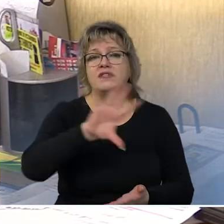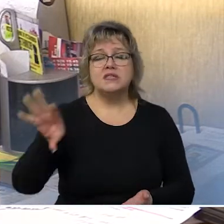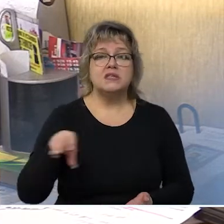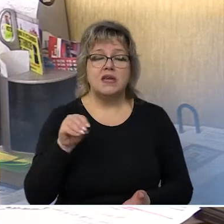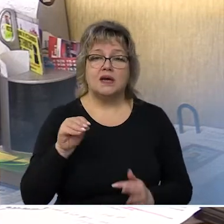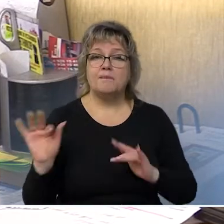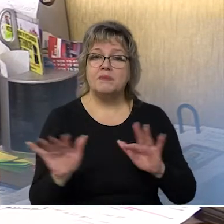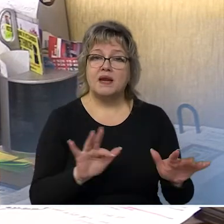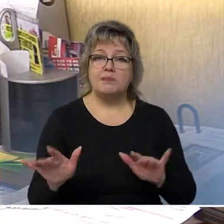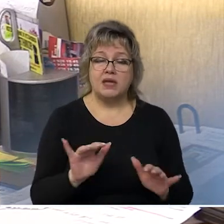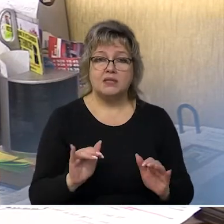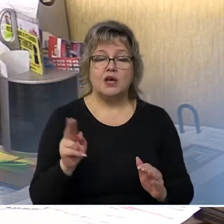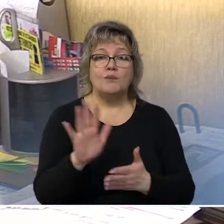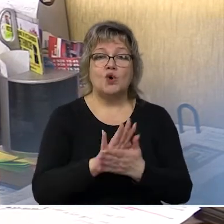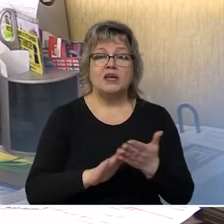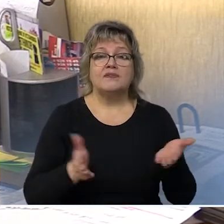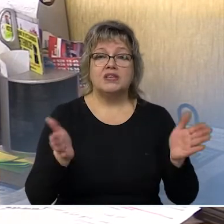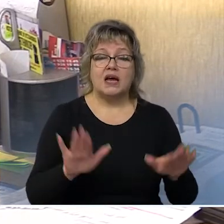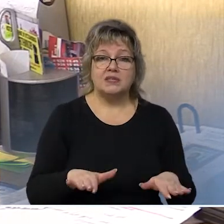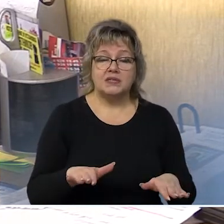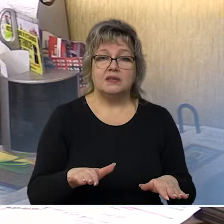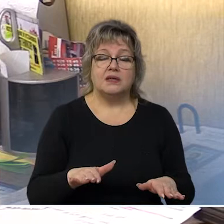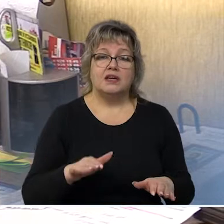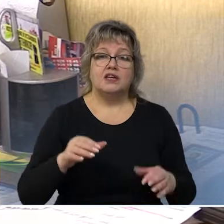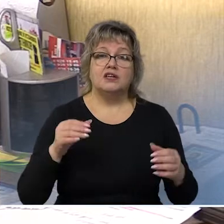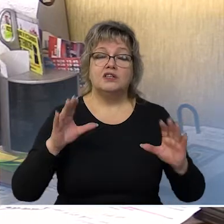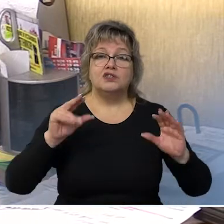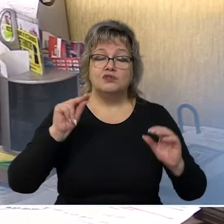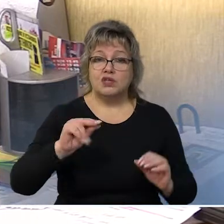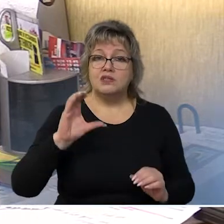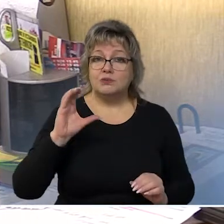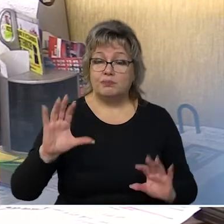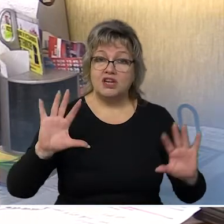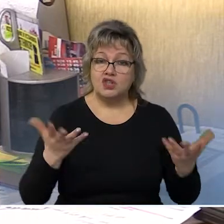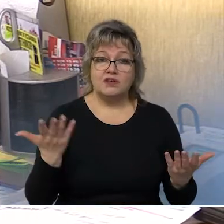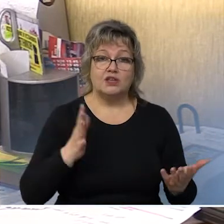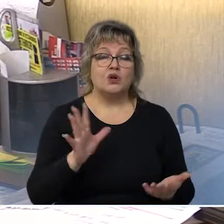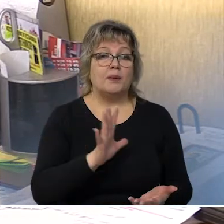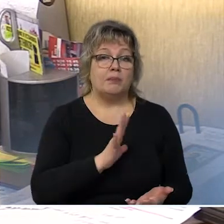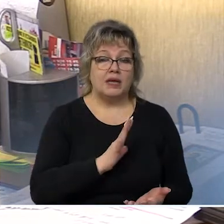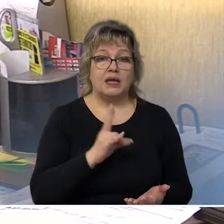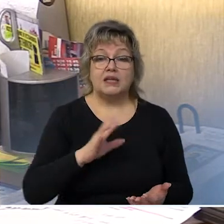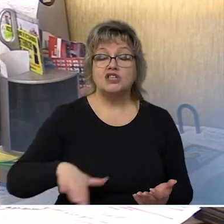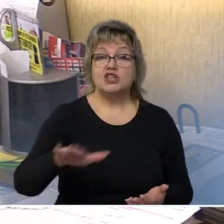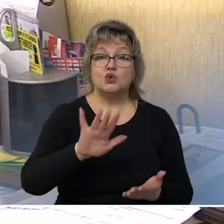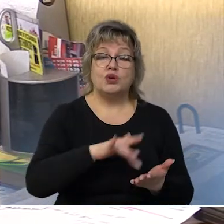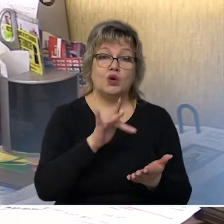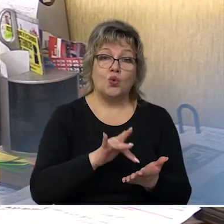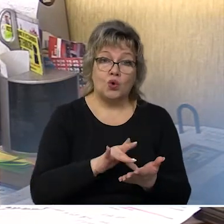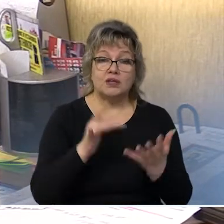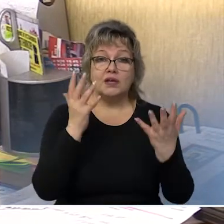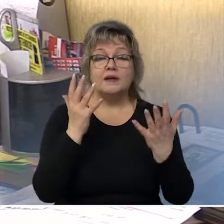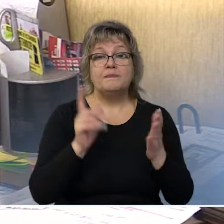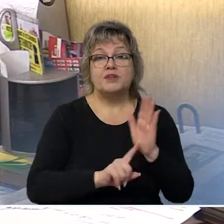всех мероприятиях по ликвидации последствий чрезвычайных происшествий, которые происходили на территории